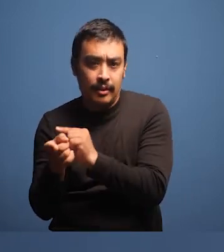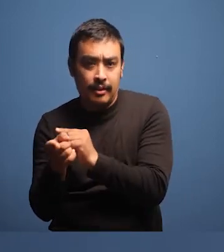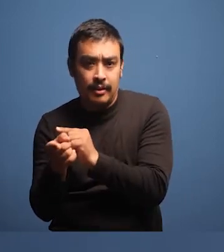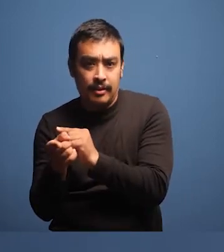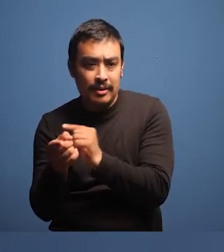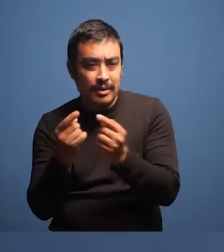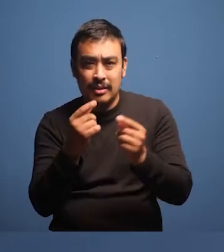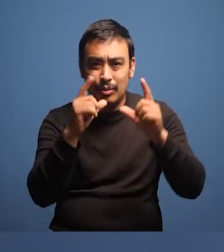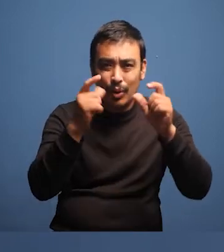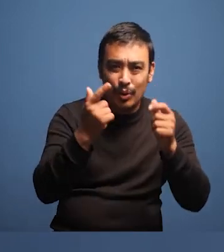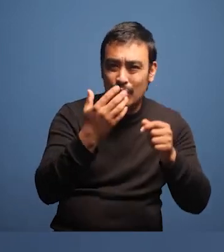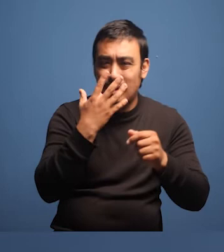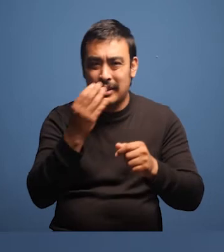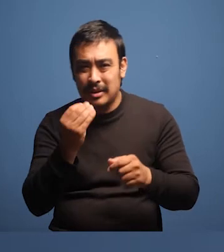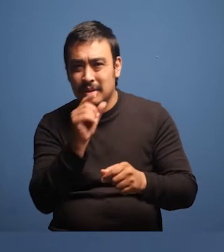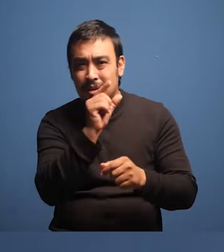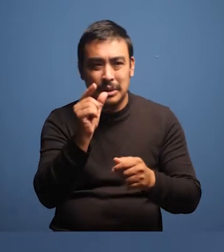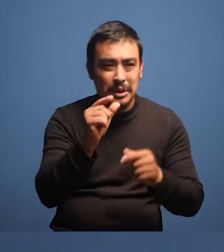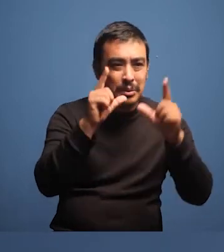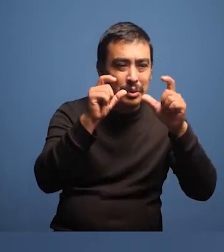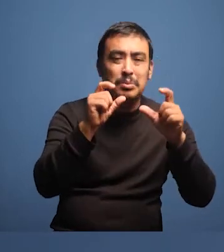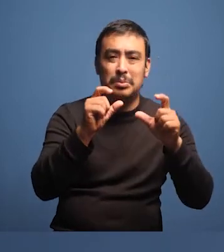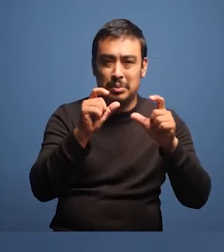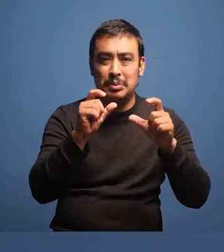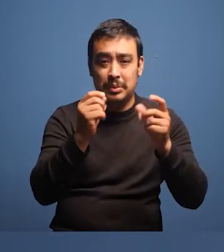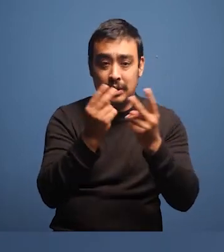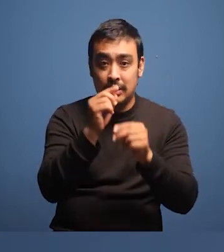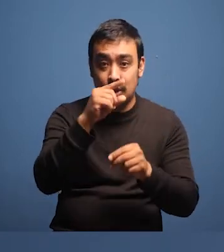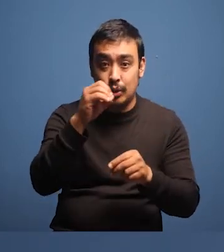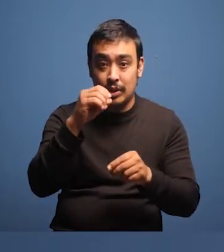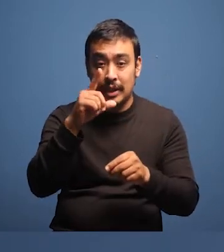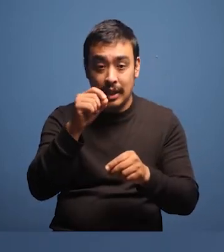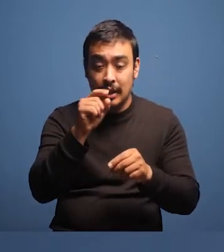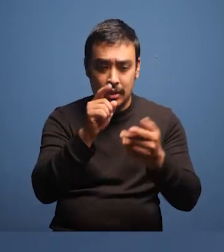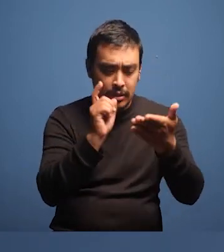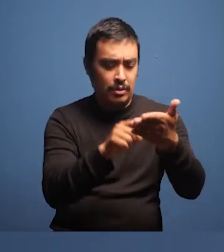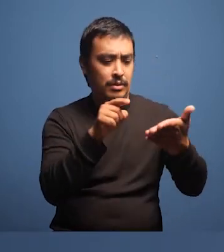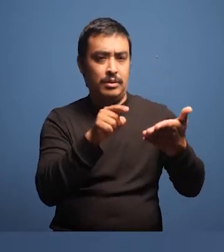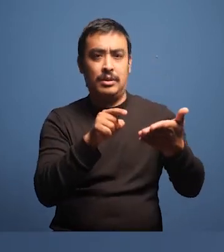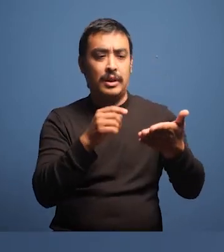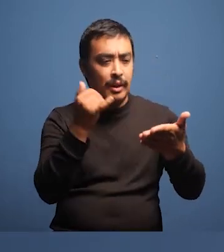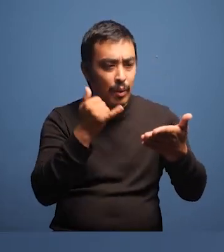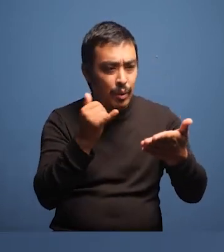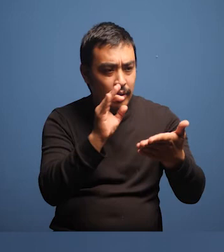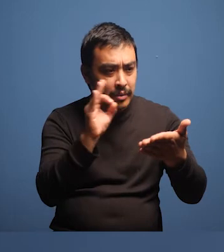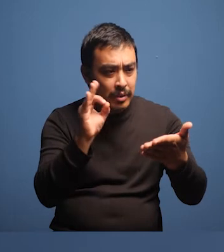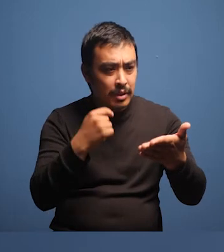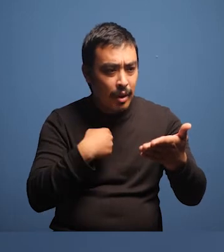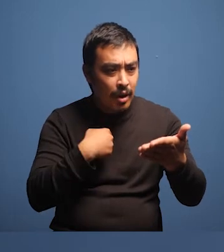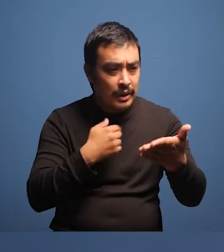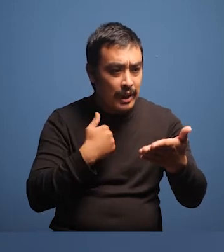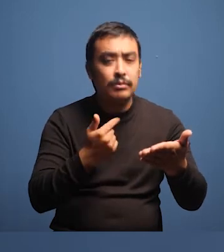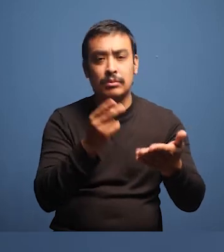खालको फोटोजहरू भल्गर खालको मेसेजेसहरू आइरहेको हुन्छ मैले एकचोटि क्रोम अन गरेँ भने एमी इज कलिङ यु भन्ने खालको त्यस्तो आइरहेको हुन्छ यु वान्ट द आइफोन त्यस्तो भनेर